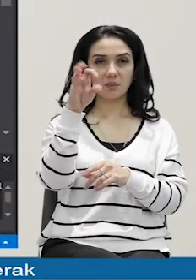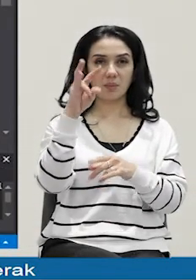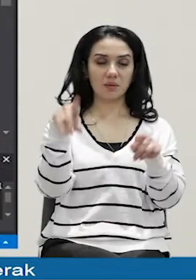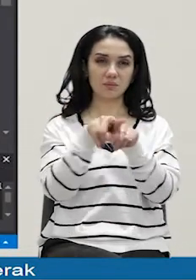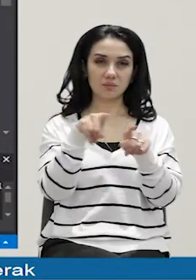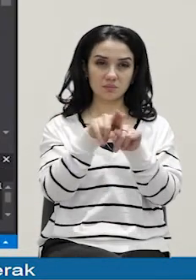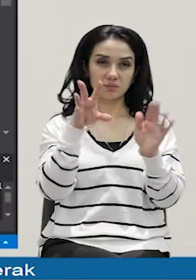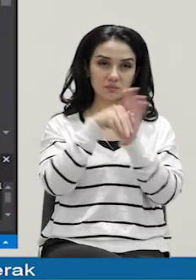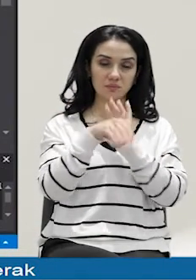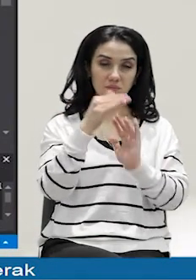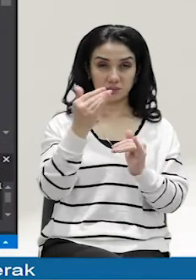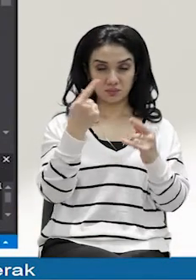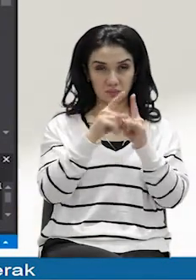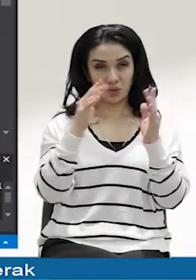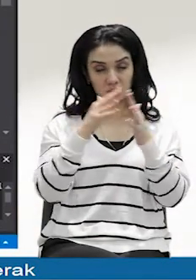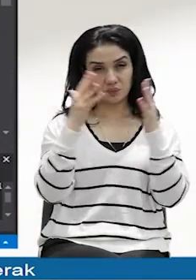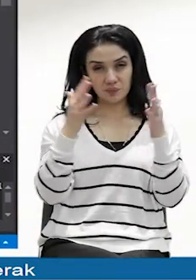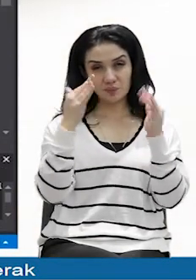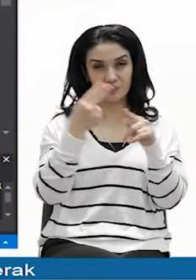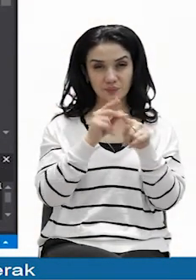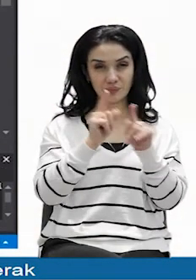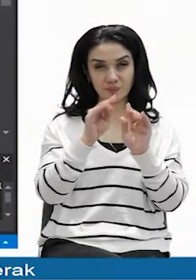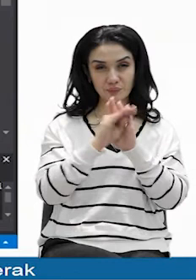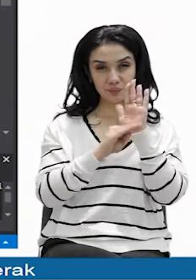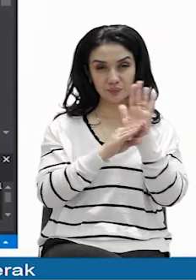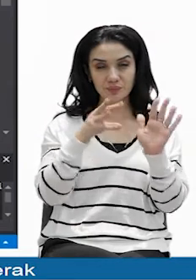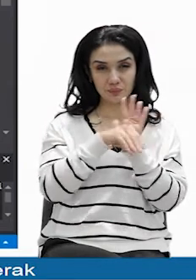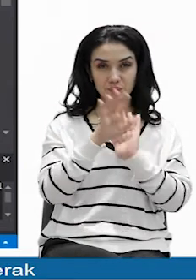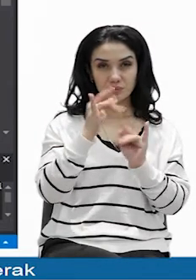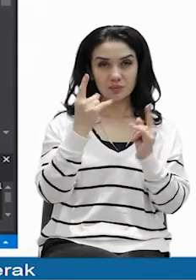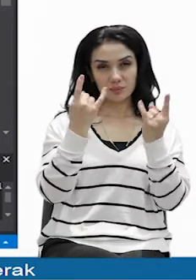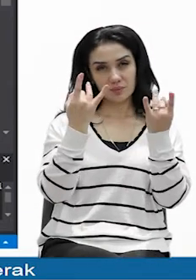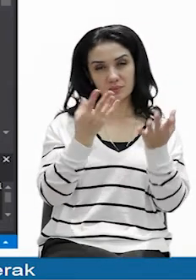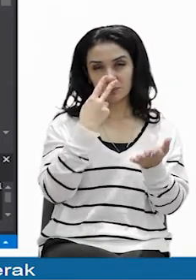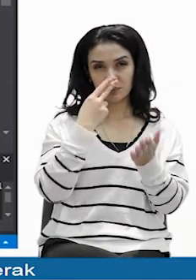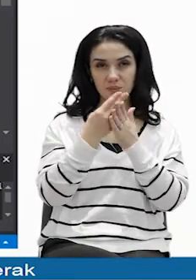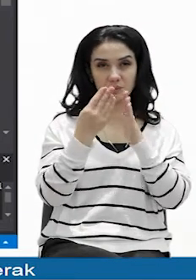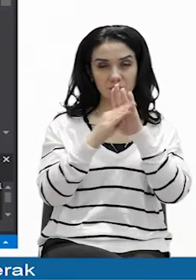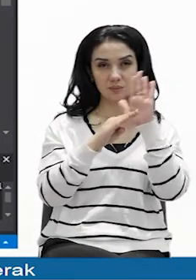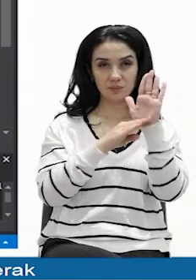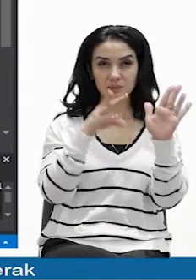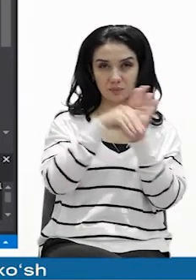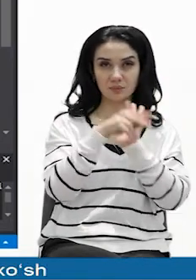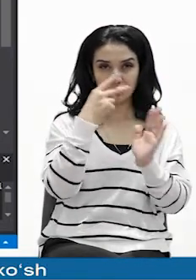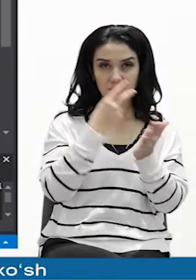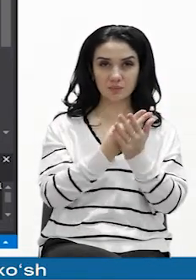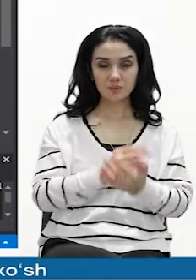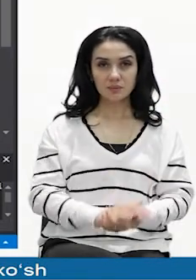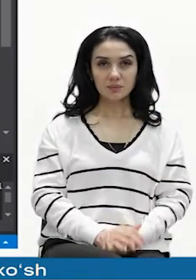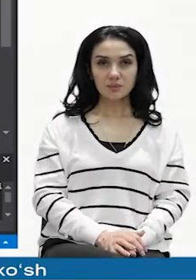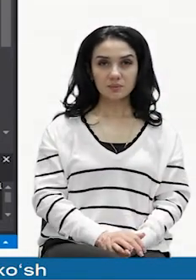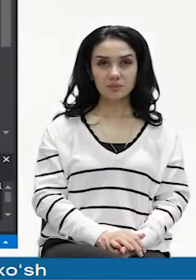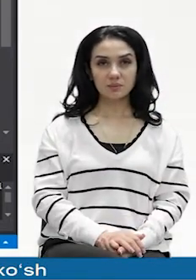dasturlarda kereb oladı. Bu narsa kelinglar bir oddiyroq yana bitta dasturda ko'rib chiqaylik buni. Xo'sh, qaysi dasturda?